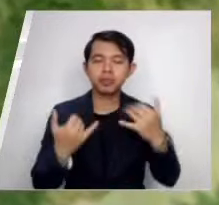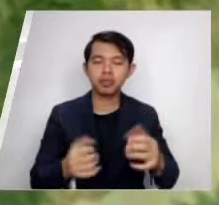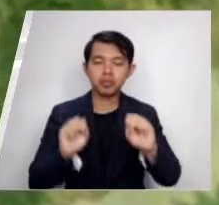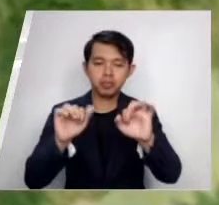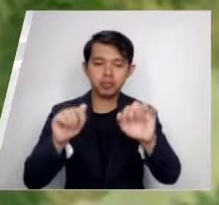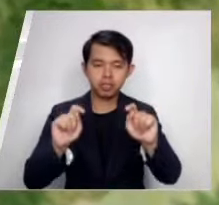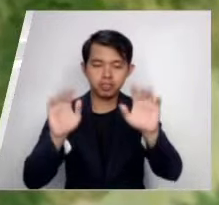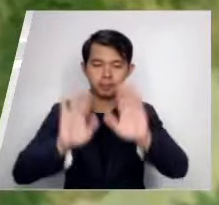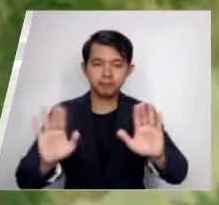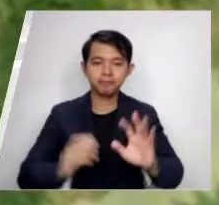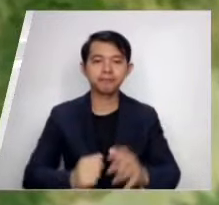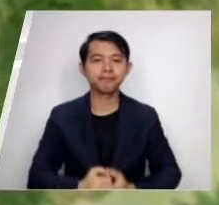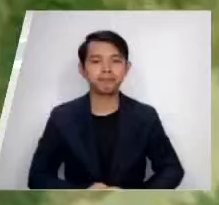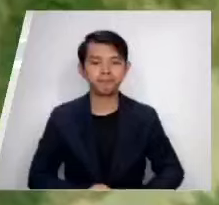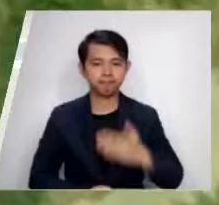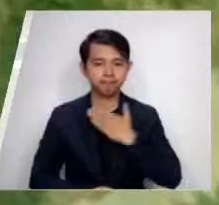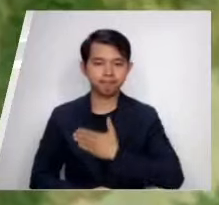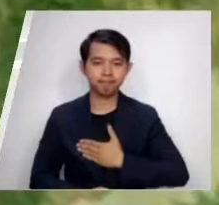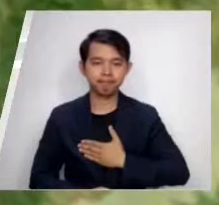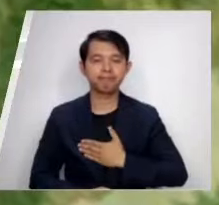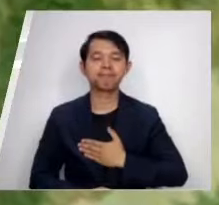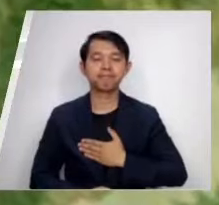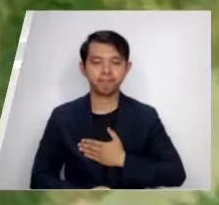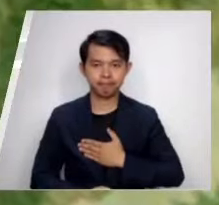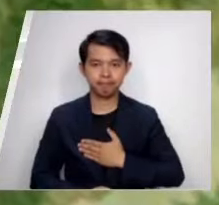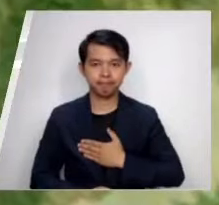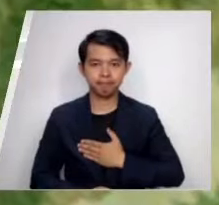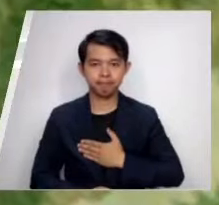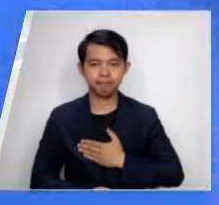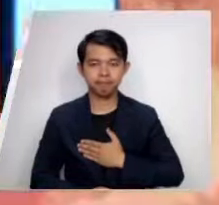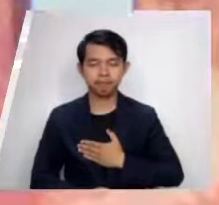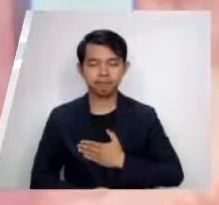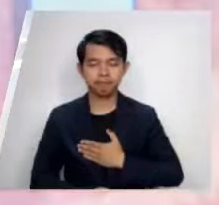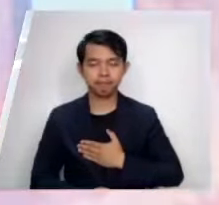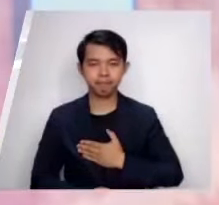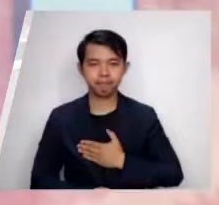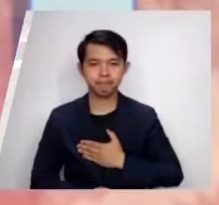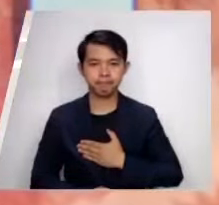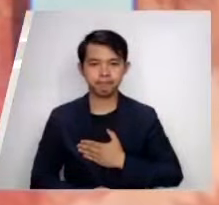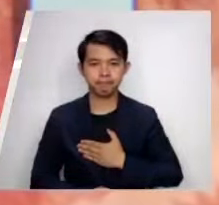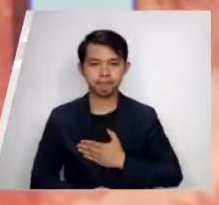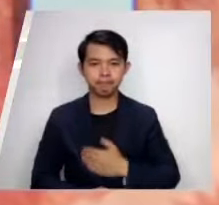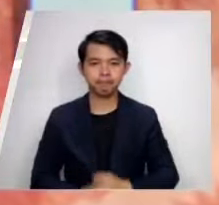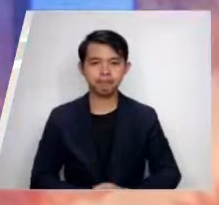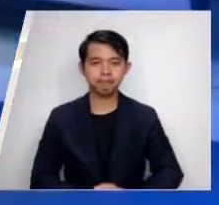News, ako si Denise Abante ng GMA Regional TV, ang inyong saksi.